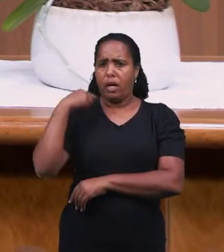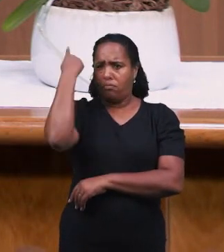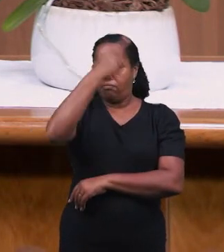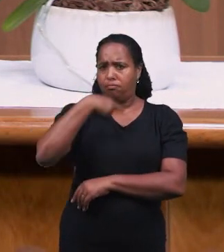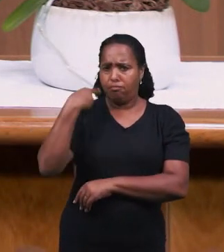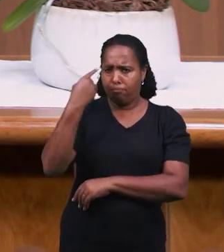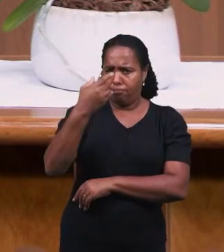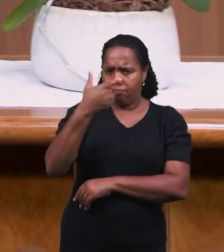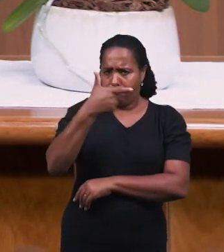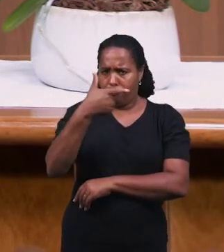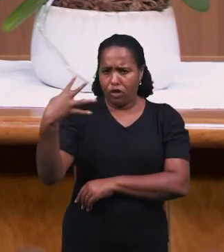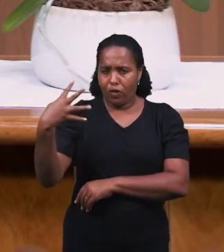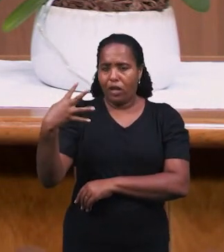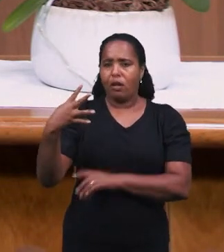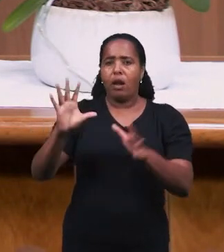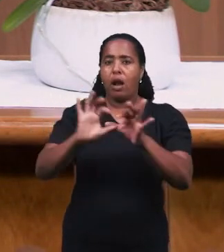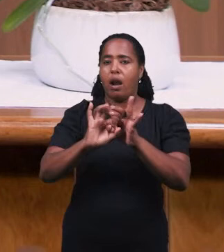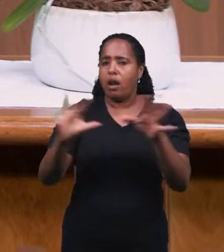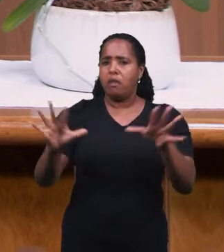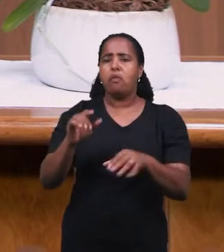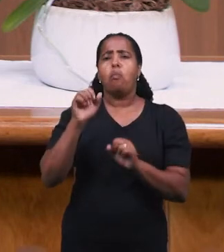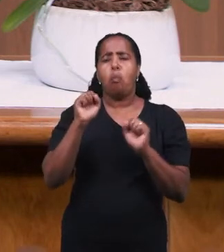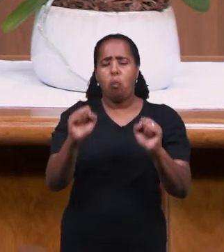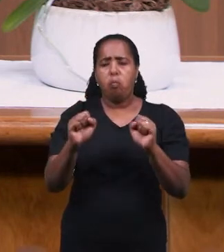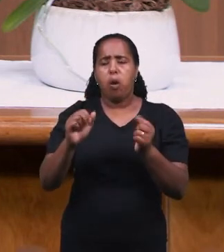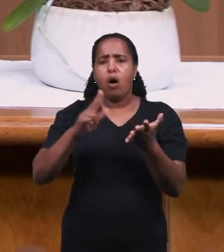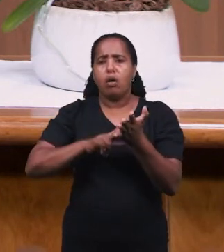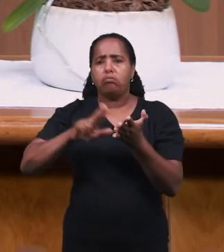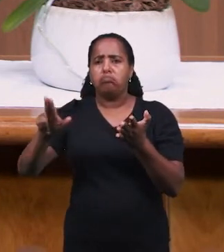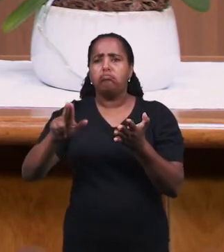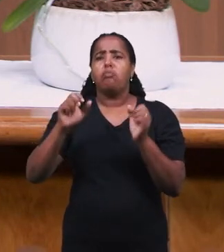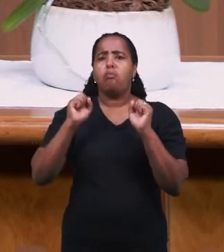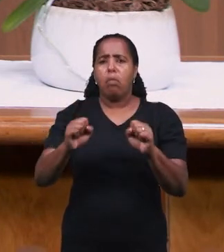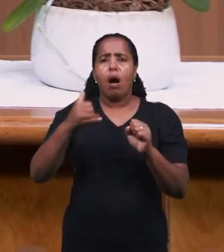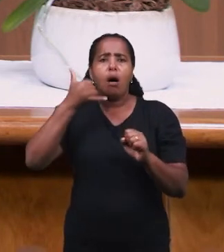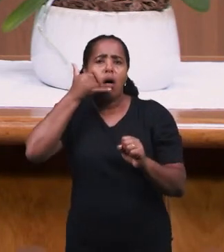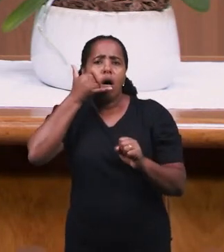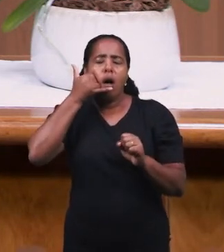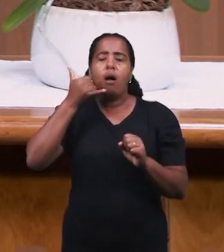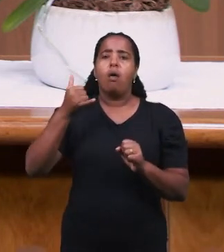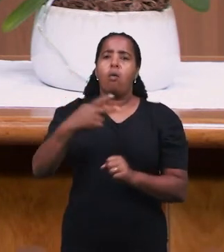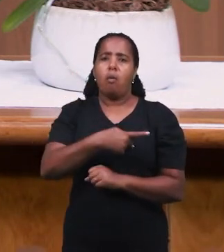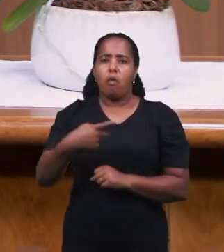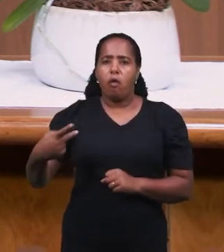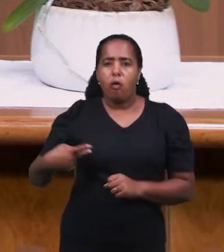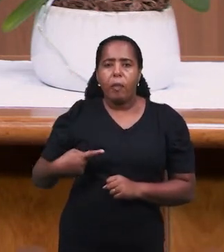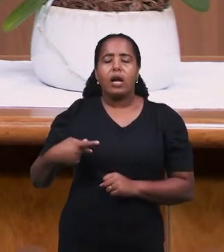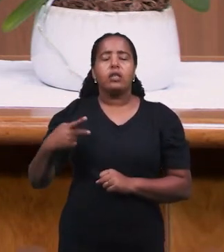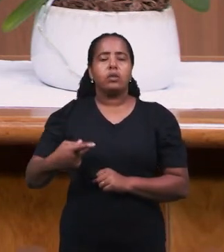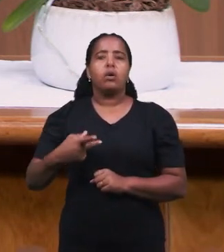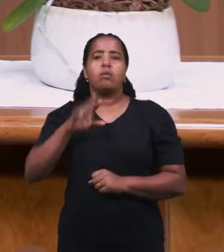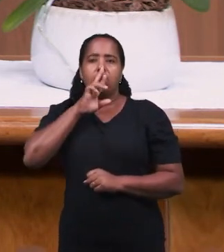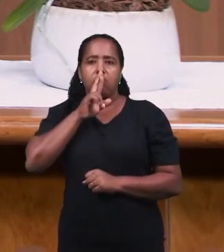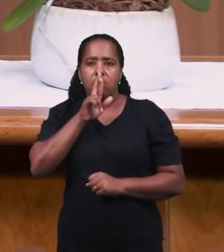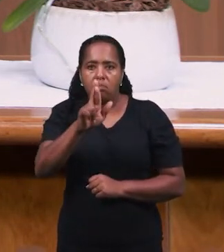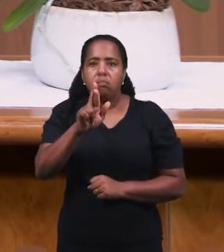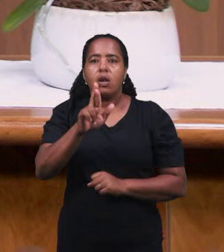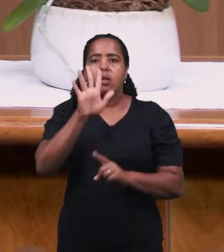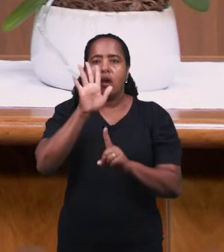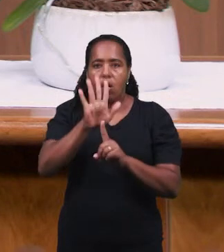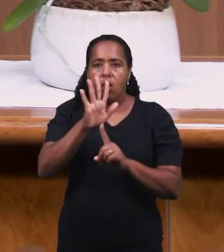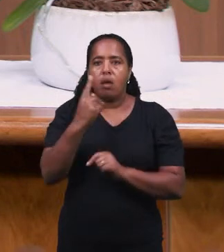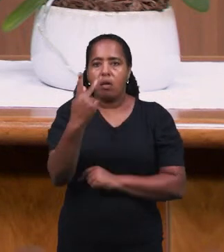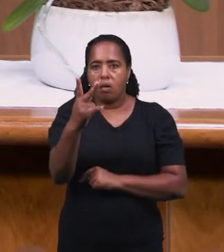disposition 24 heures sur 24. Il y aura toujours un pasteur qui va t'accompagner. para te ouvir,